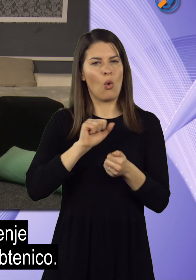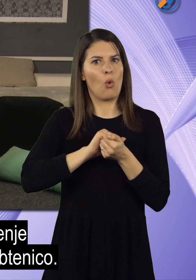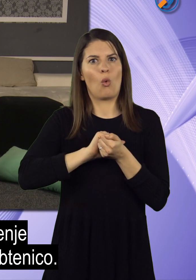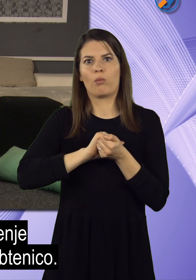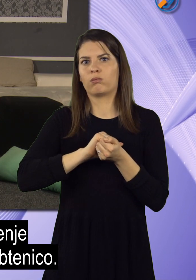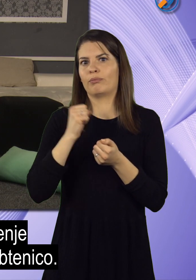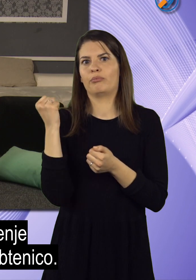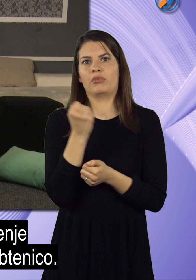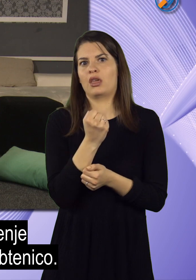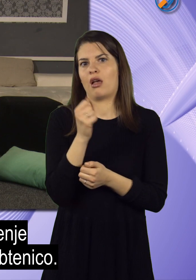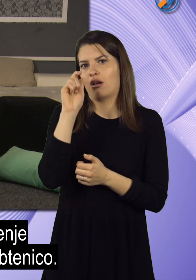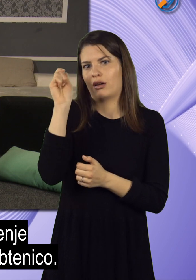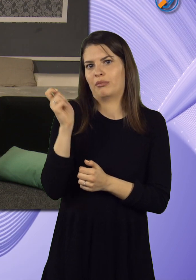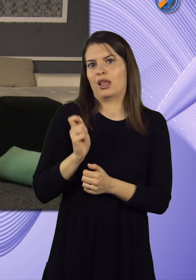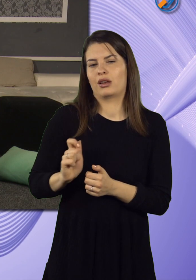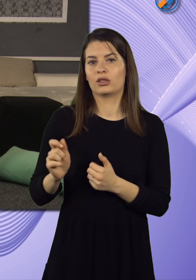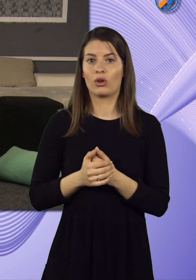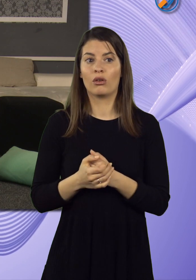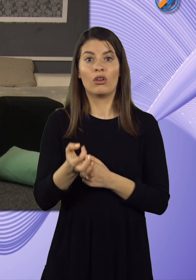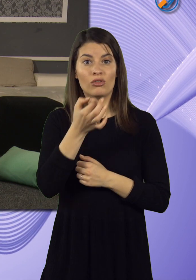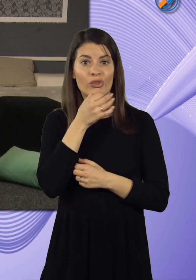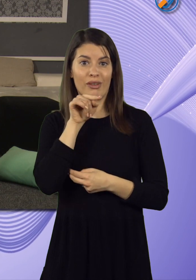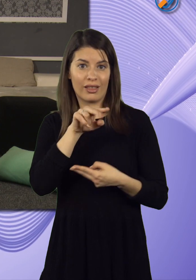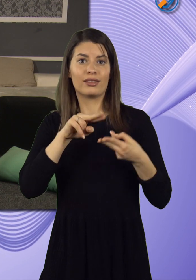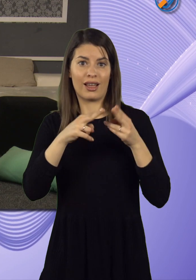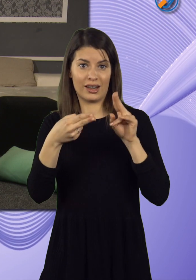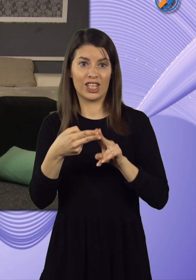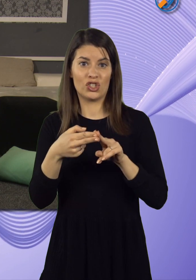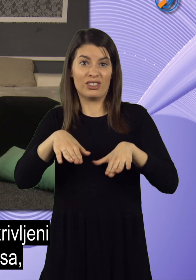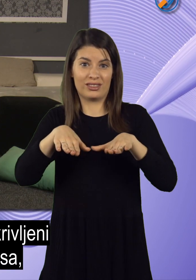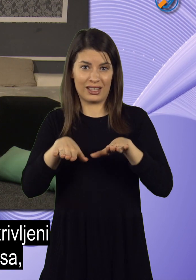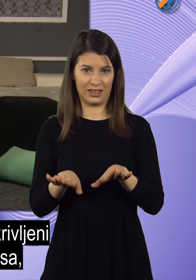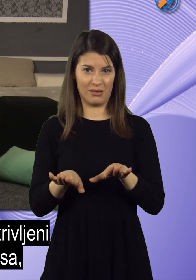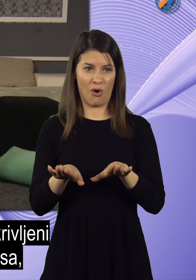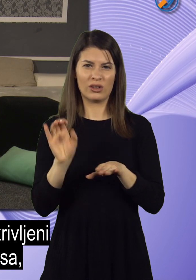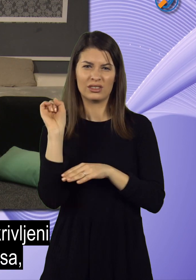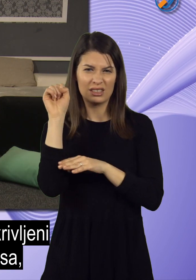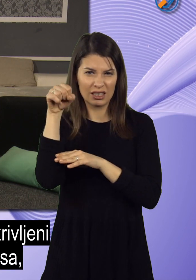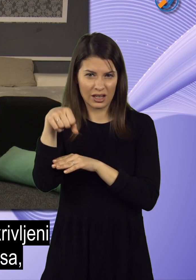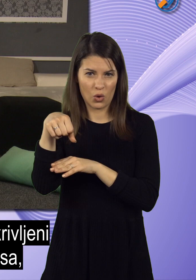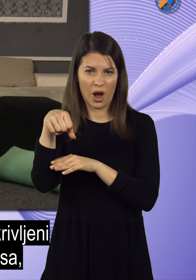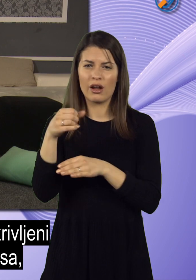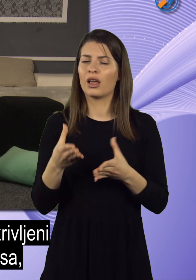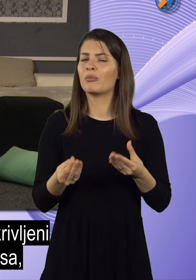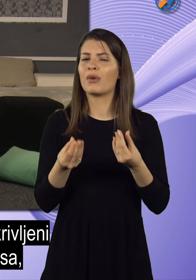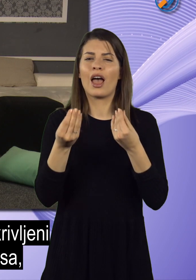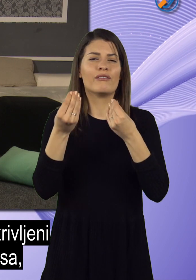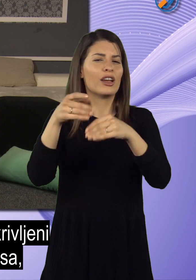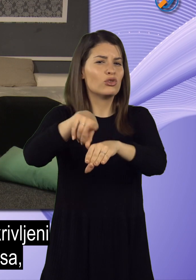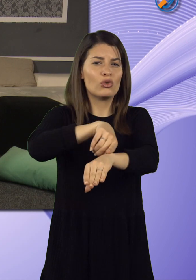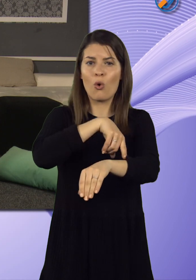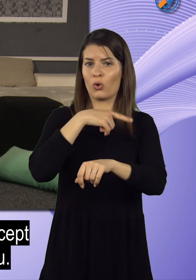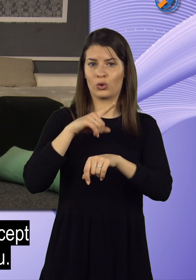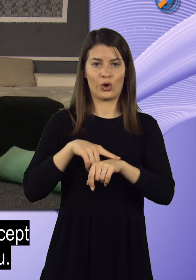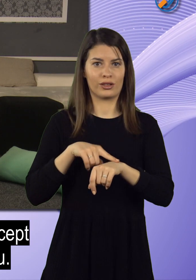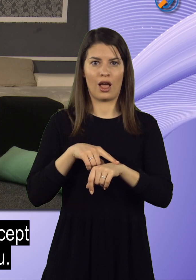enostavno ubija našo hrbtenico. Če pa sedimo še na tak način, kjer smo popolnoma skrivljeni in čist predolg